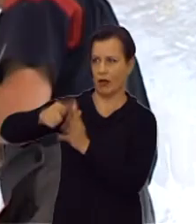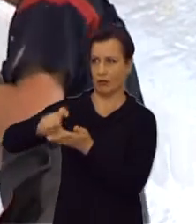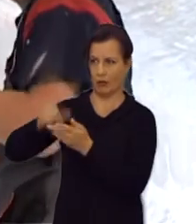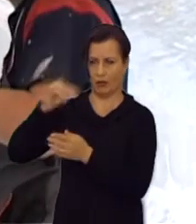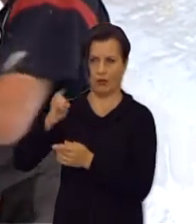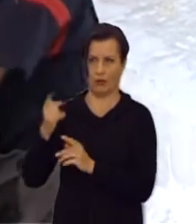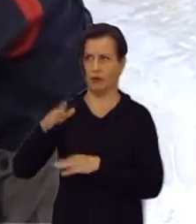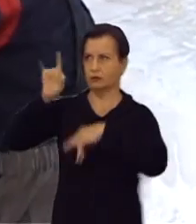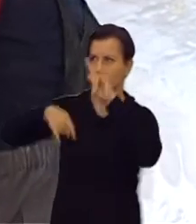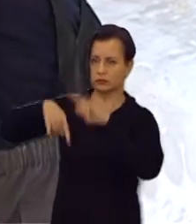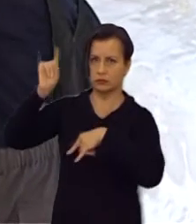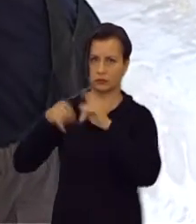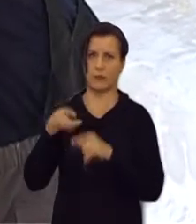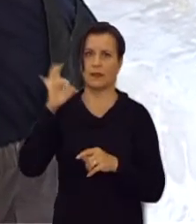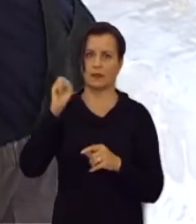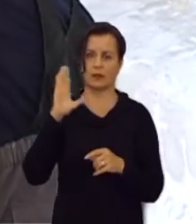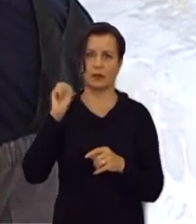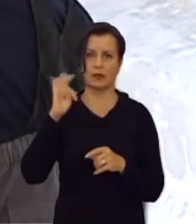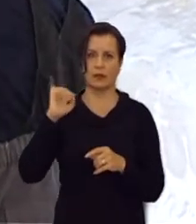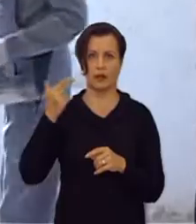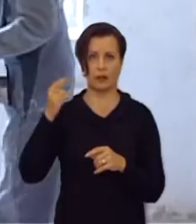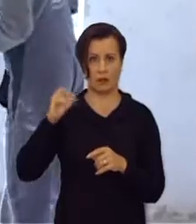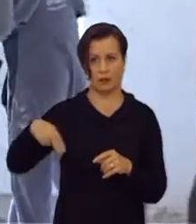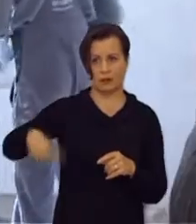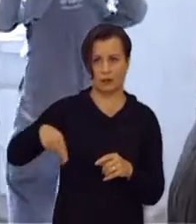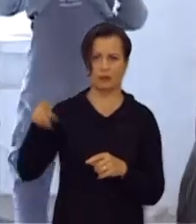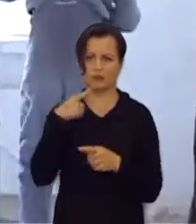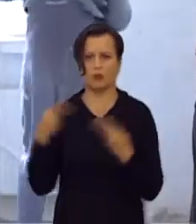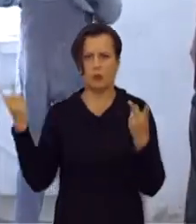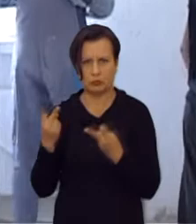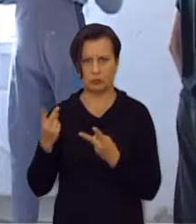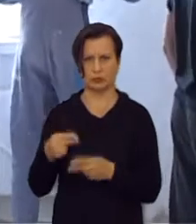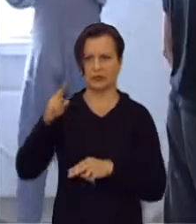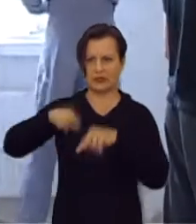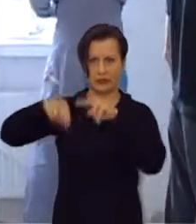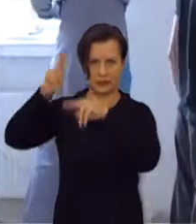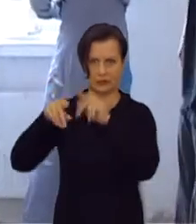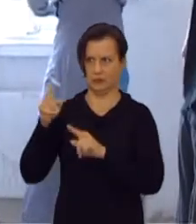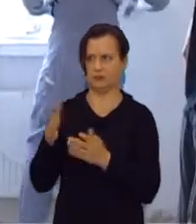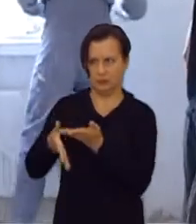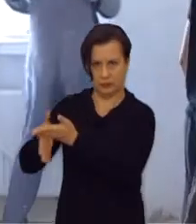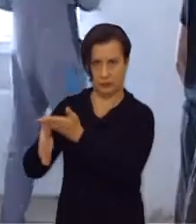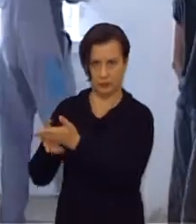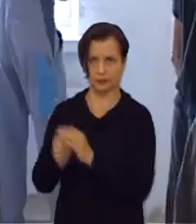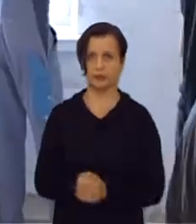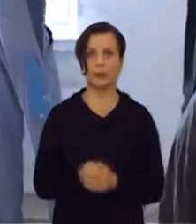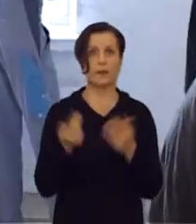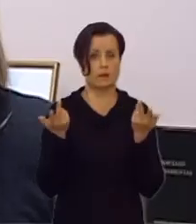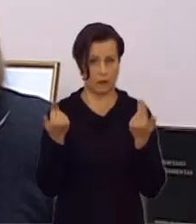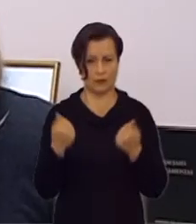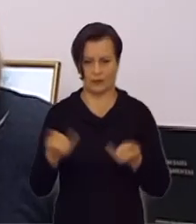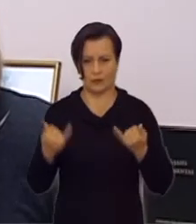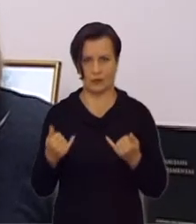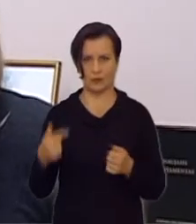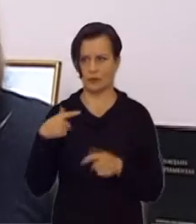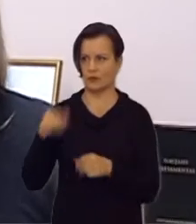direktorės Sandros Agatienės, jiems labai reikalinga būsimųjų statybininkų pagalba. Taip, pas mus šiandien dienai vyksta darbai, darbuojasi